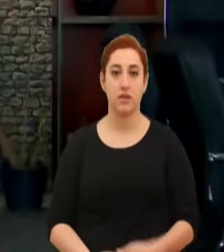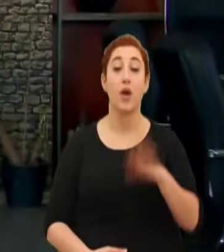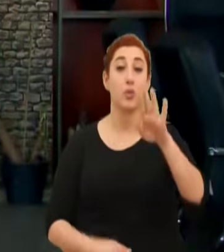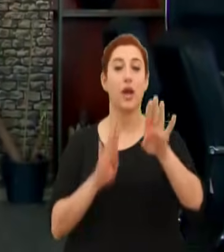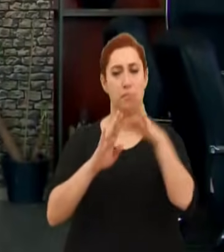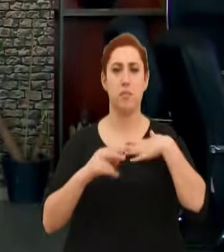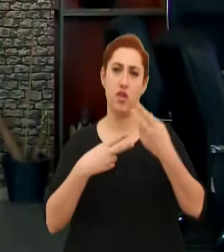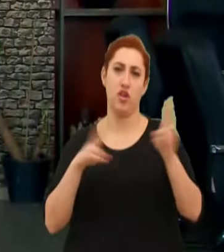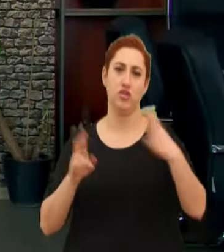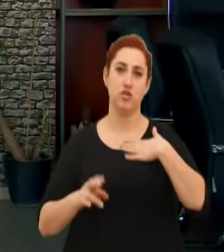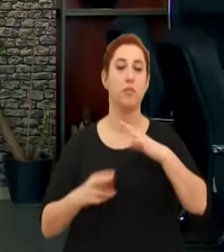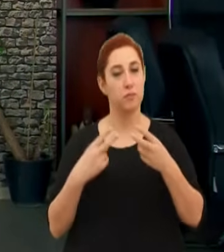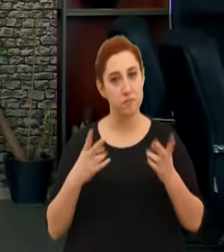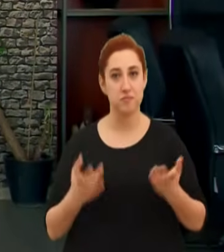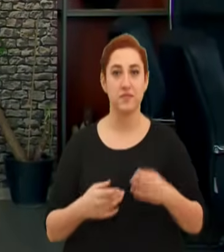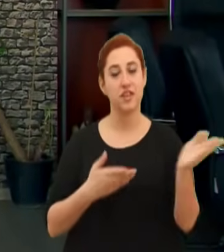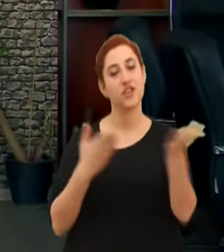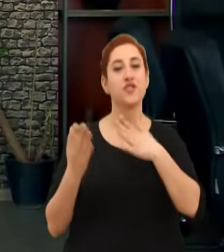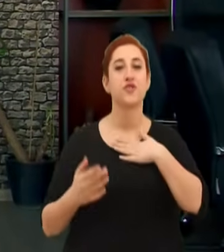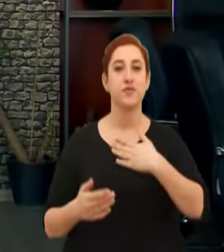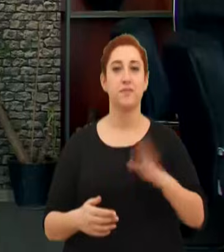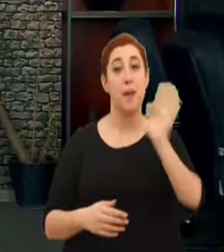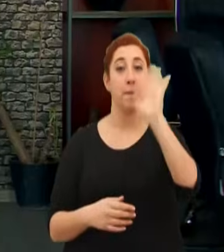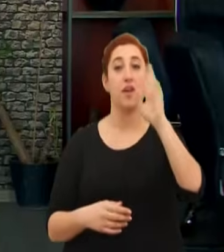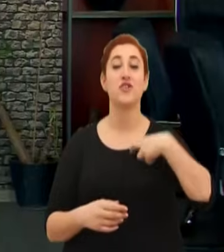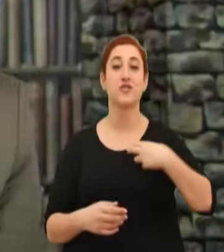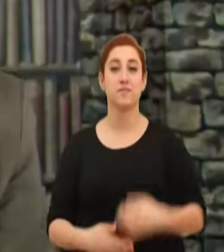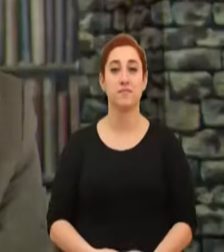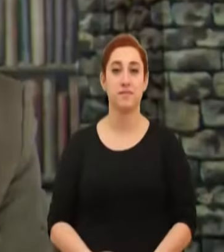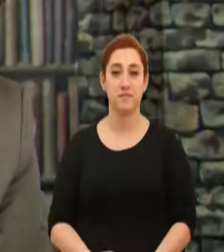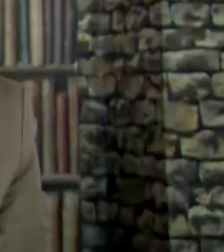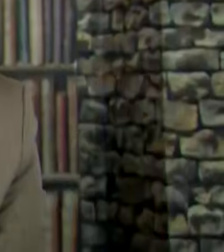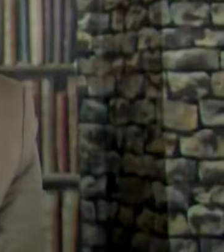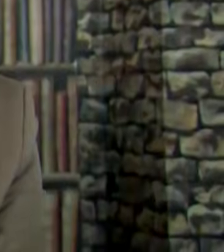Ay dur, kapıyı ben açacağım. Tamam. Geç hayatım. Bay bay aşkım.